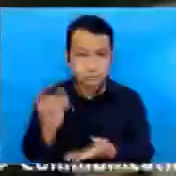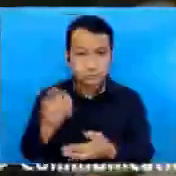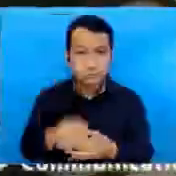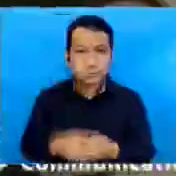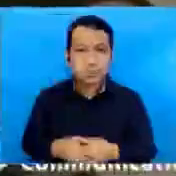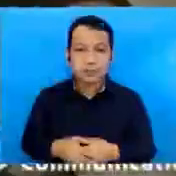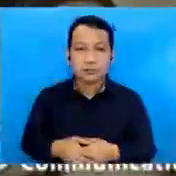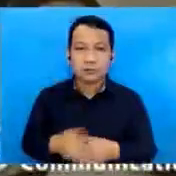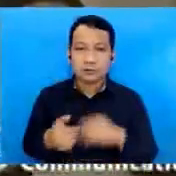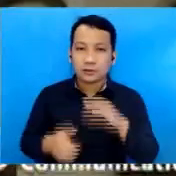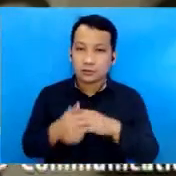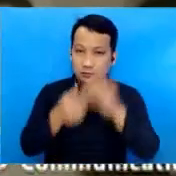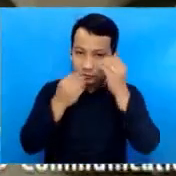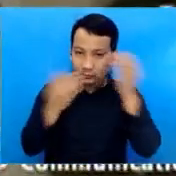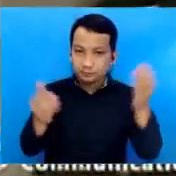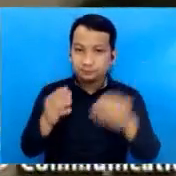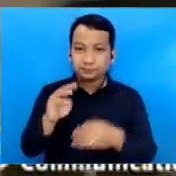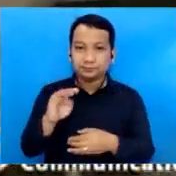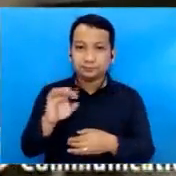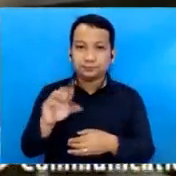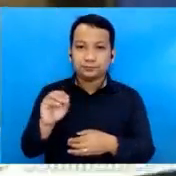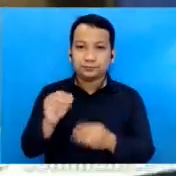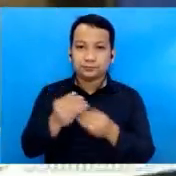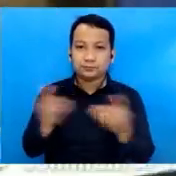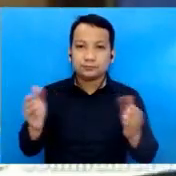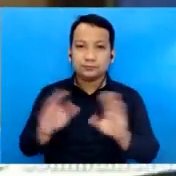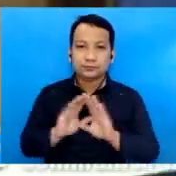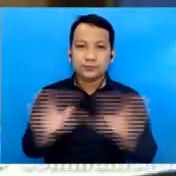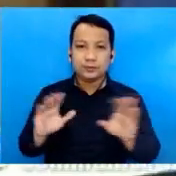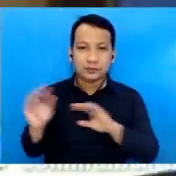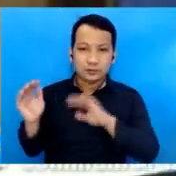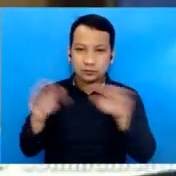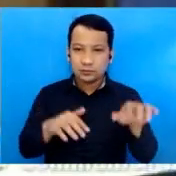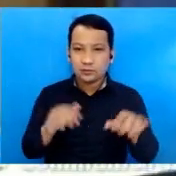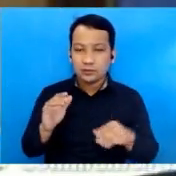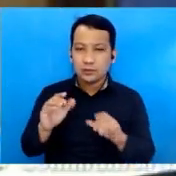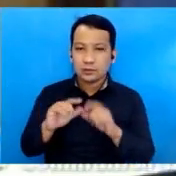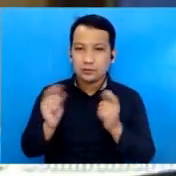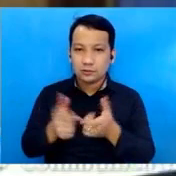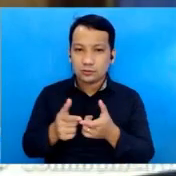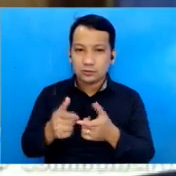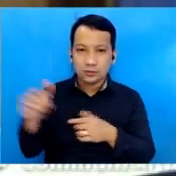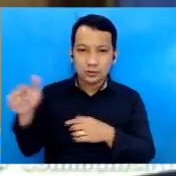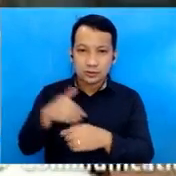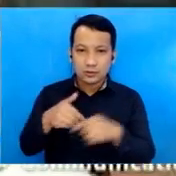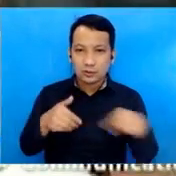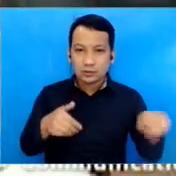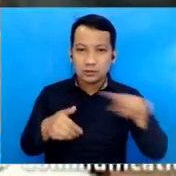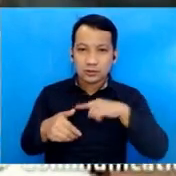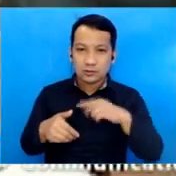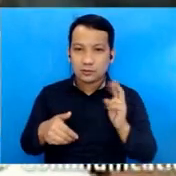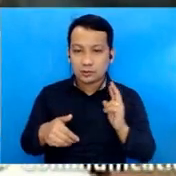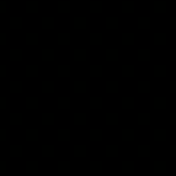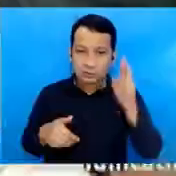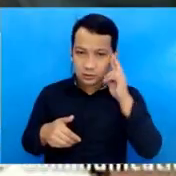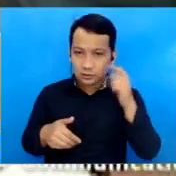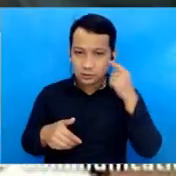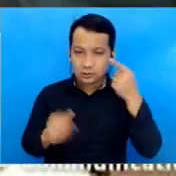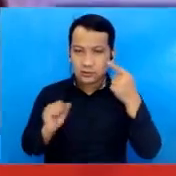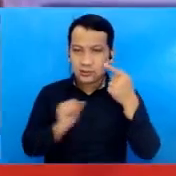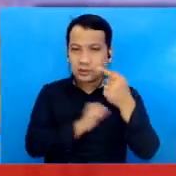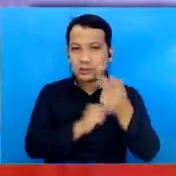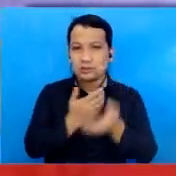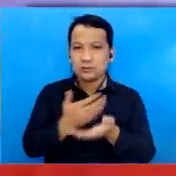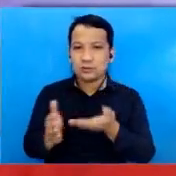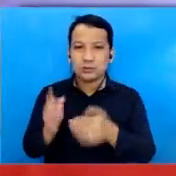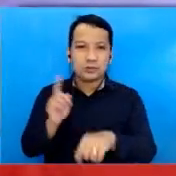Maglalabas din daw ng memorandum ang Pangulo na huwag papuntahin ang kanyang gabinete kung ipatatawag sila ni Gordon. Nasasayang lang daw kasi ang kanilang